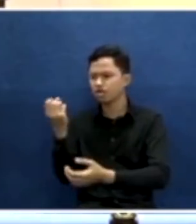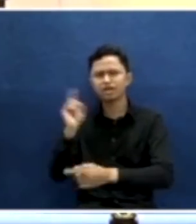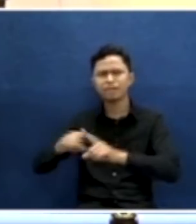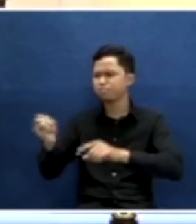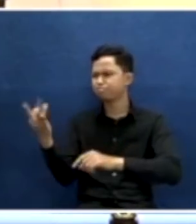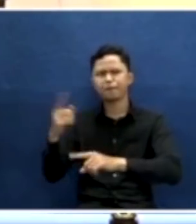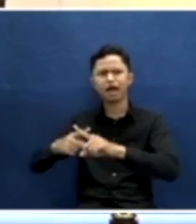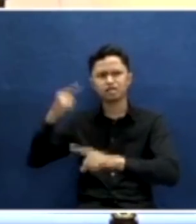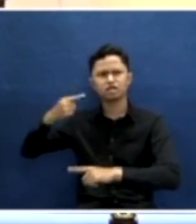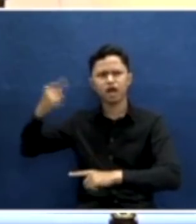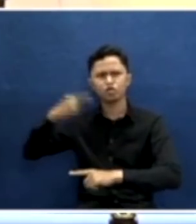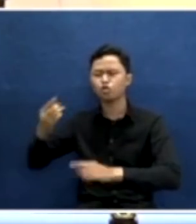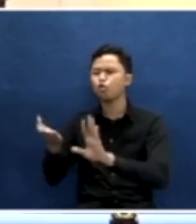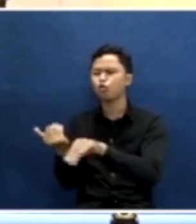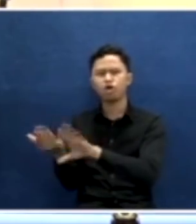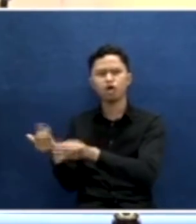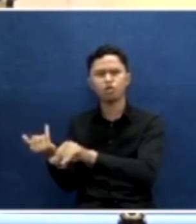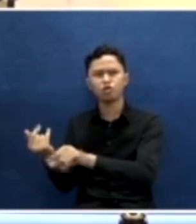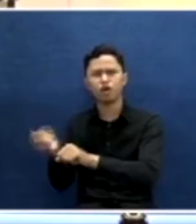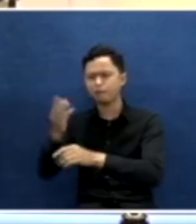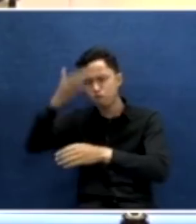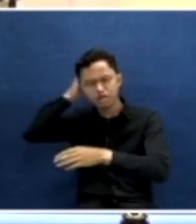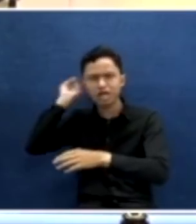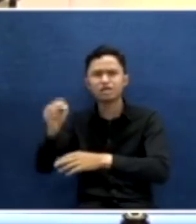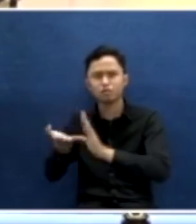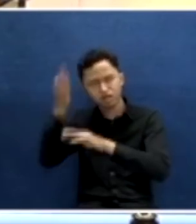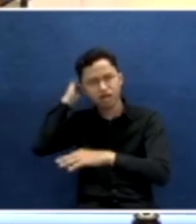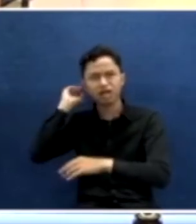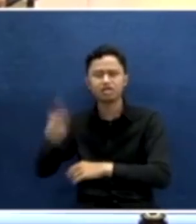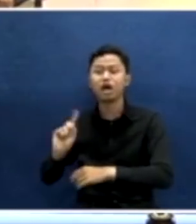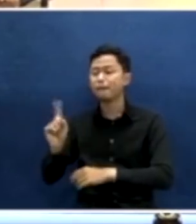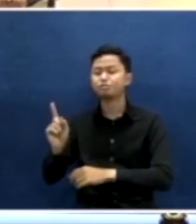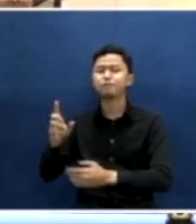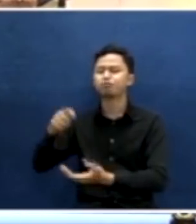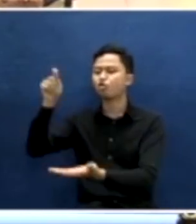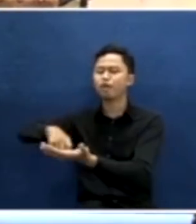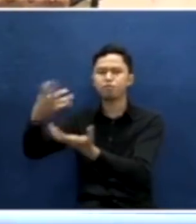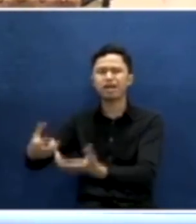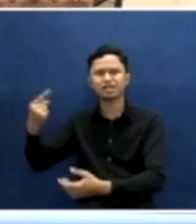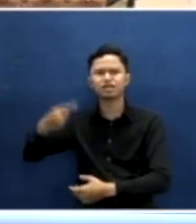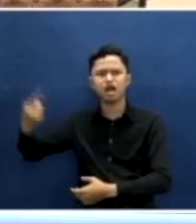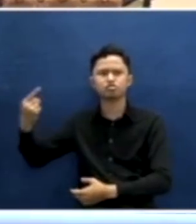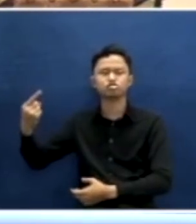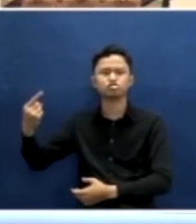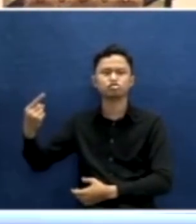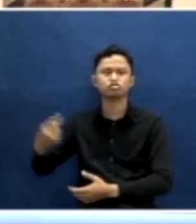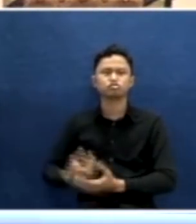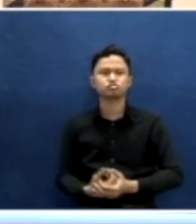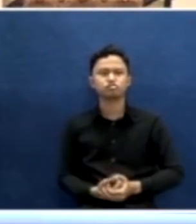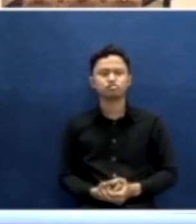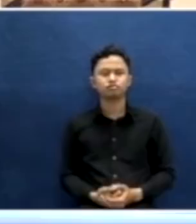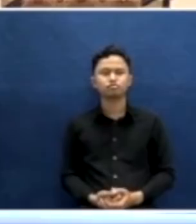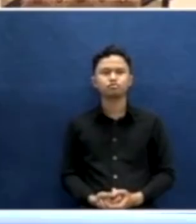lagi sampai kemudian ustad-ustad kesantrian Hai Kalau bahasa sekolah umum pipinya itu lapor sama